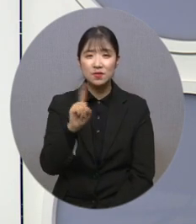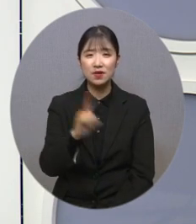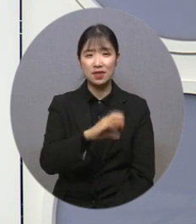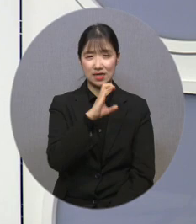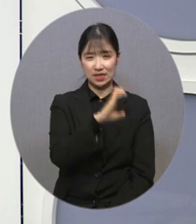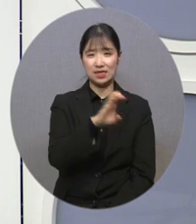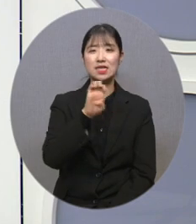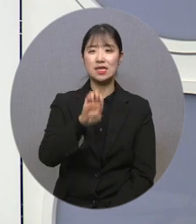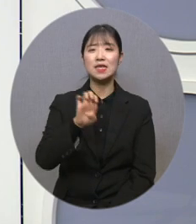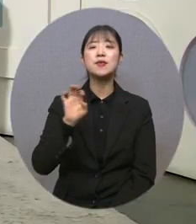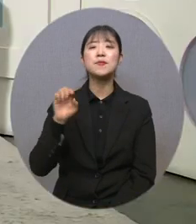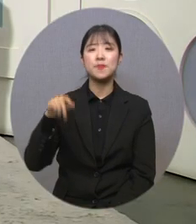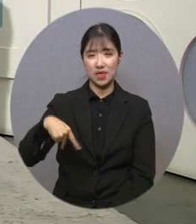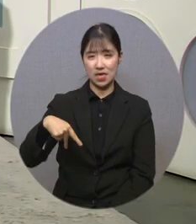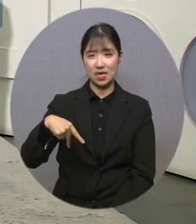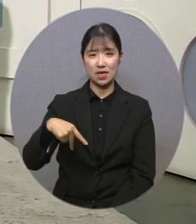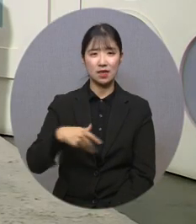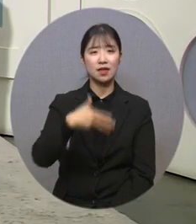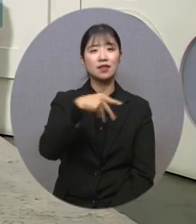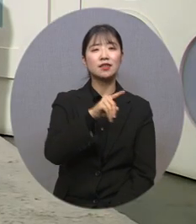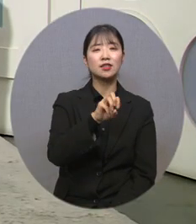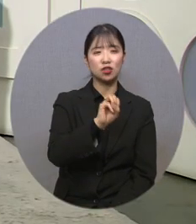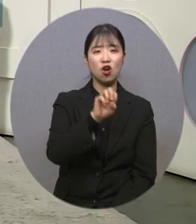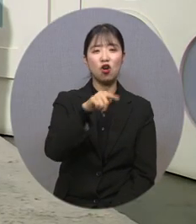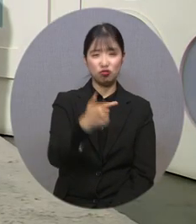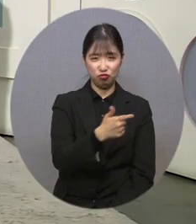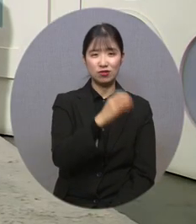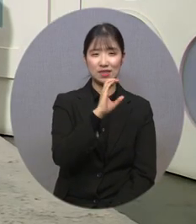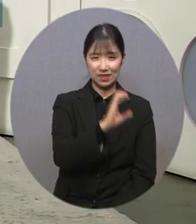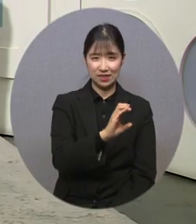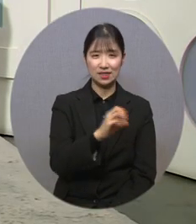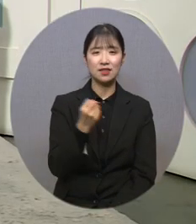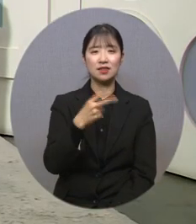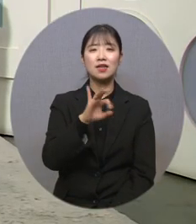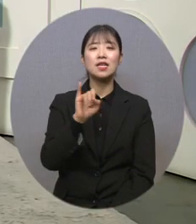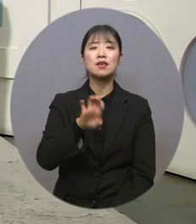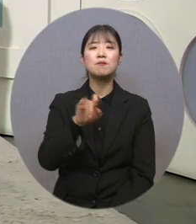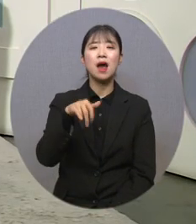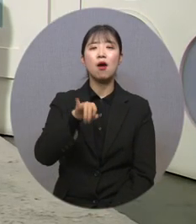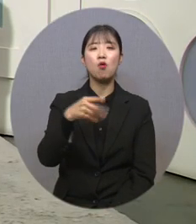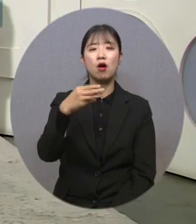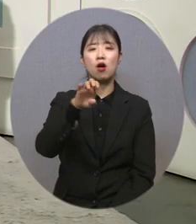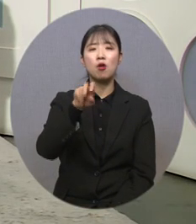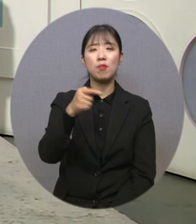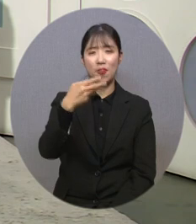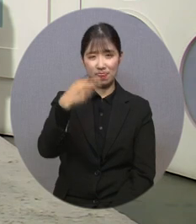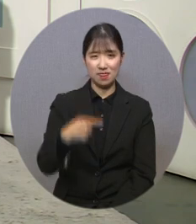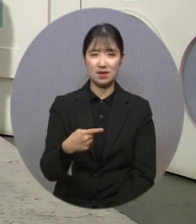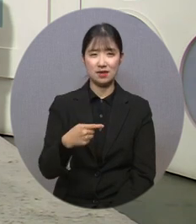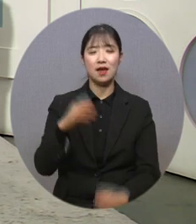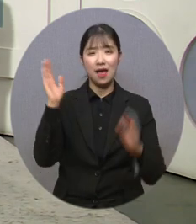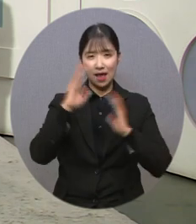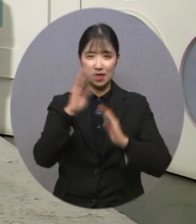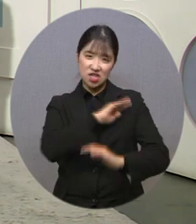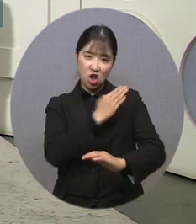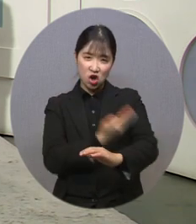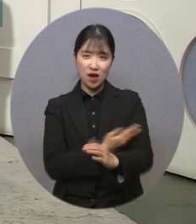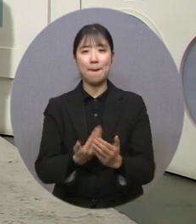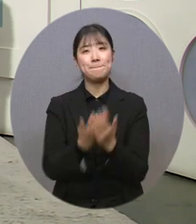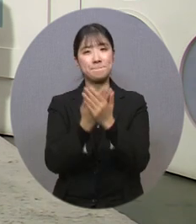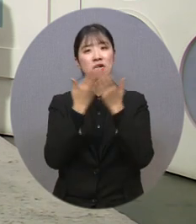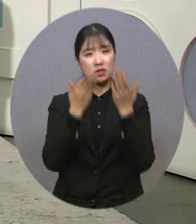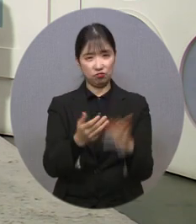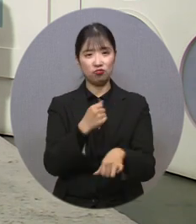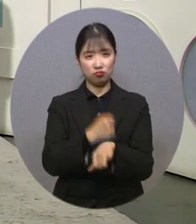CEP라고 하는데 청운 할 때 C와 empowerment, 임파워먼트는 이제 학생들의 역량을 강화해 준다는